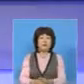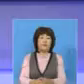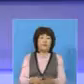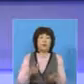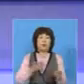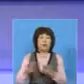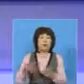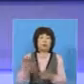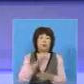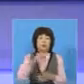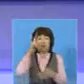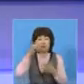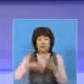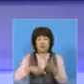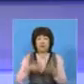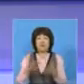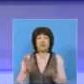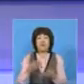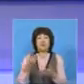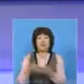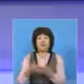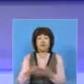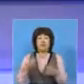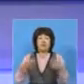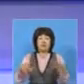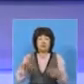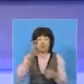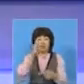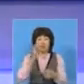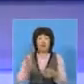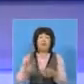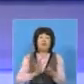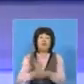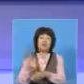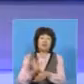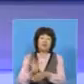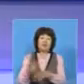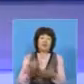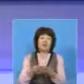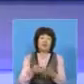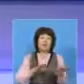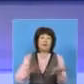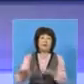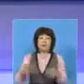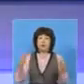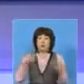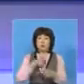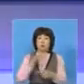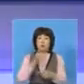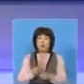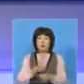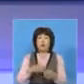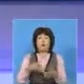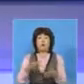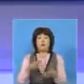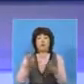Руководство области заверяет, работа идет с инвесторами из разных стран, и реализация инвестпроекта ведется в строгом соответствии с требованиями